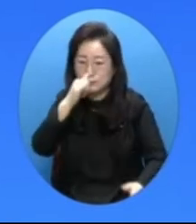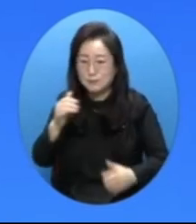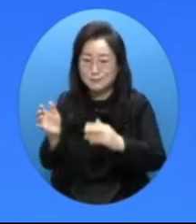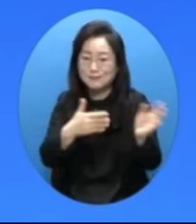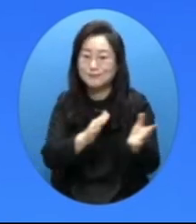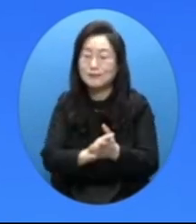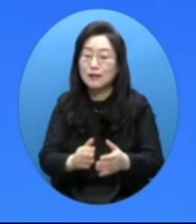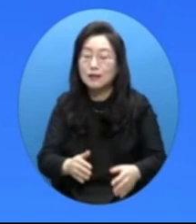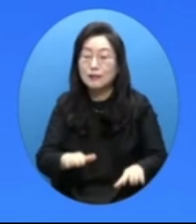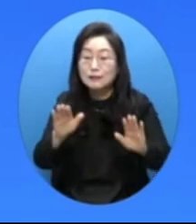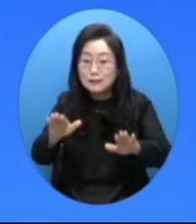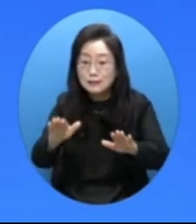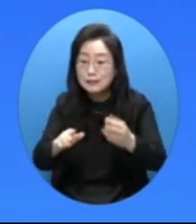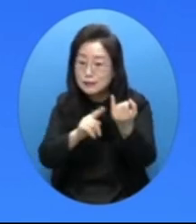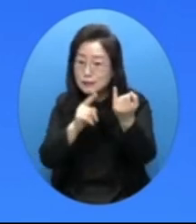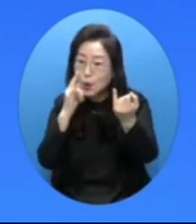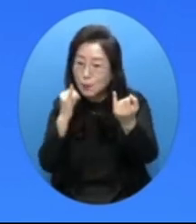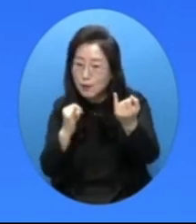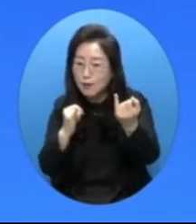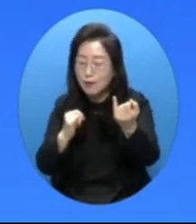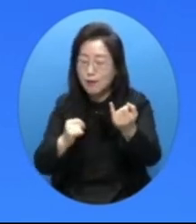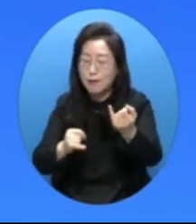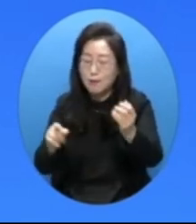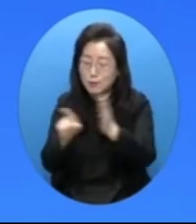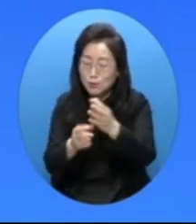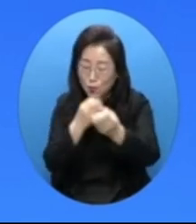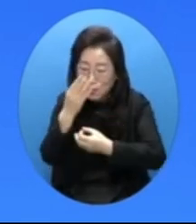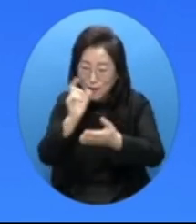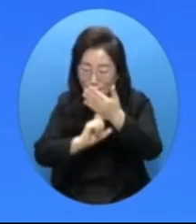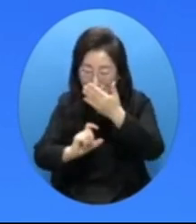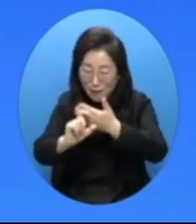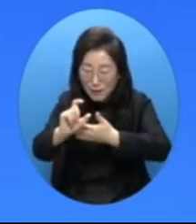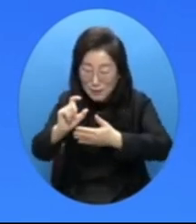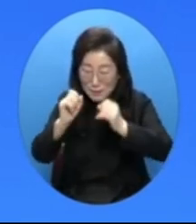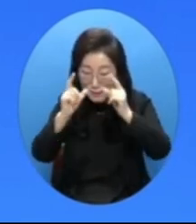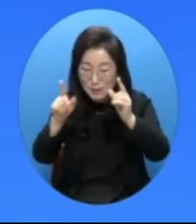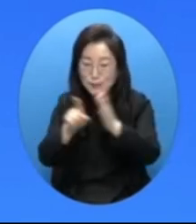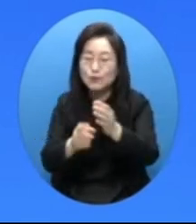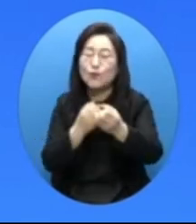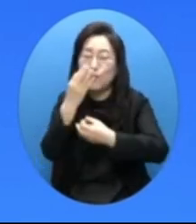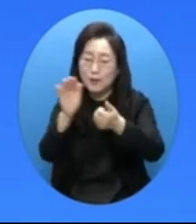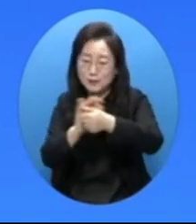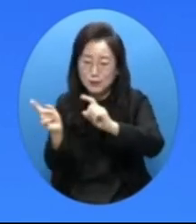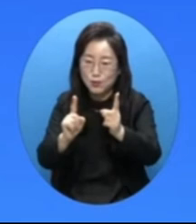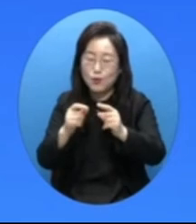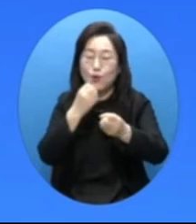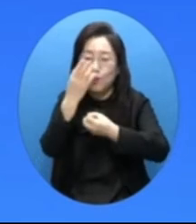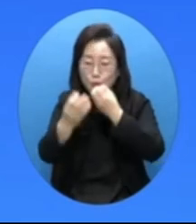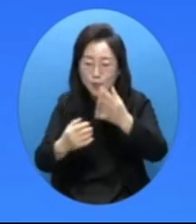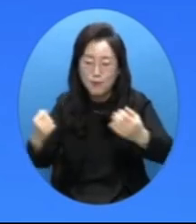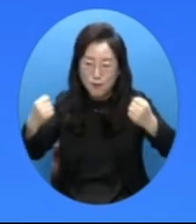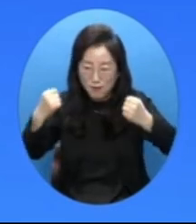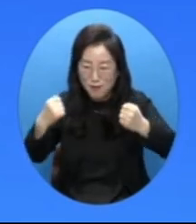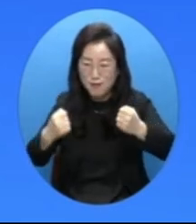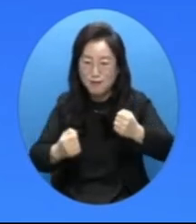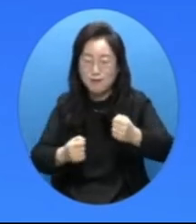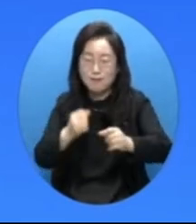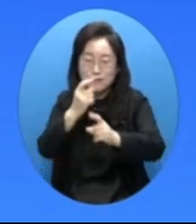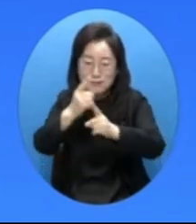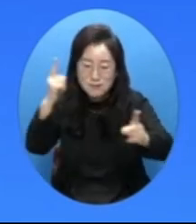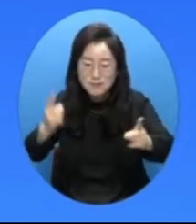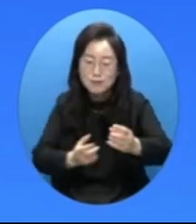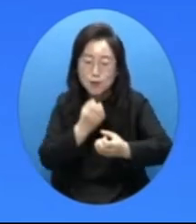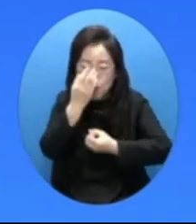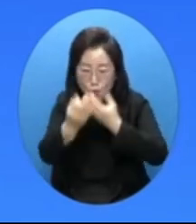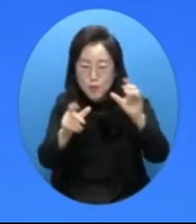그 어머님은 믿음의 거룩하고 있답니다 아침에 일어나서 믿음의 고백 치료에 대한 고백 건강에 대한 고백 승리에 대한 고백을